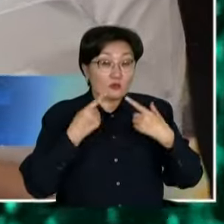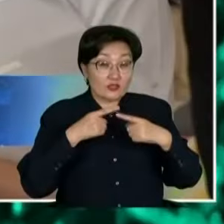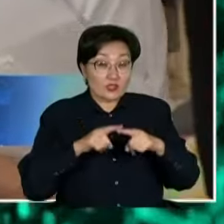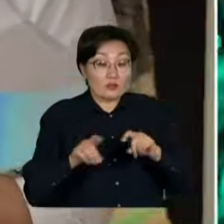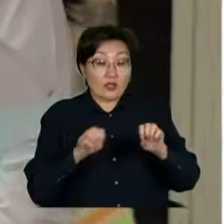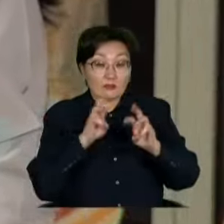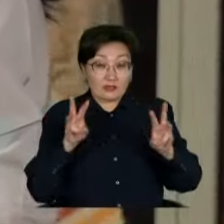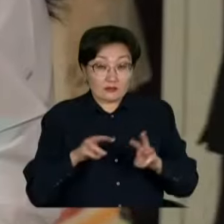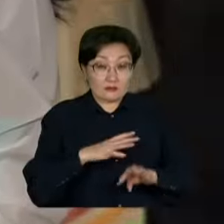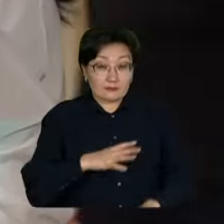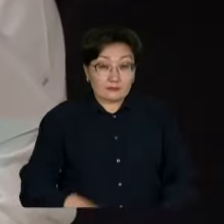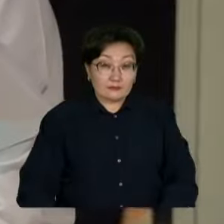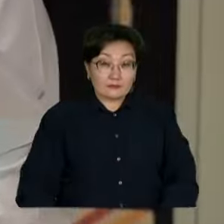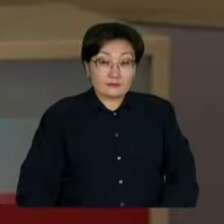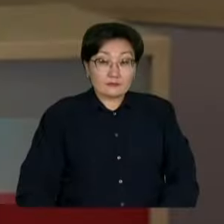технологиялармен қамтылған.